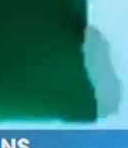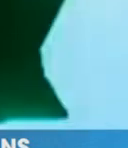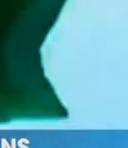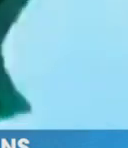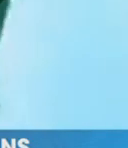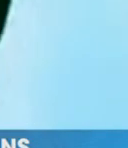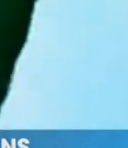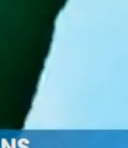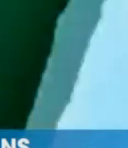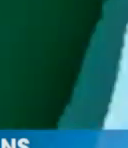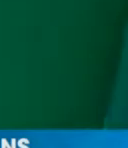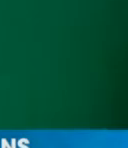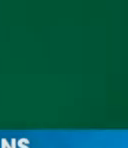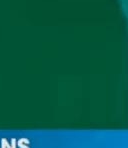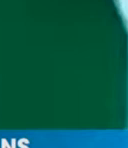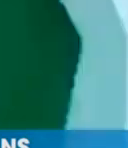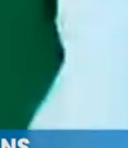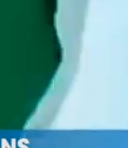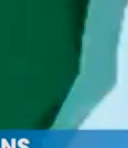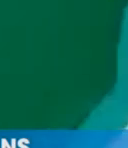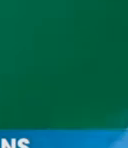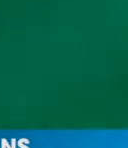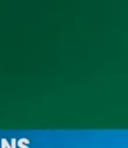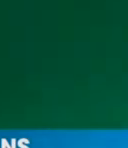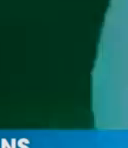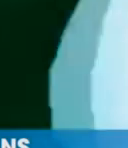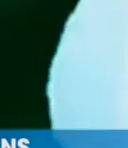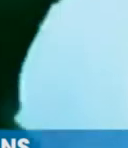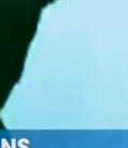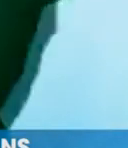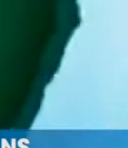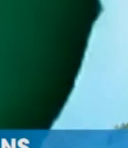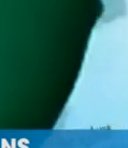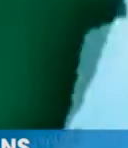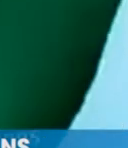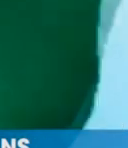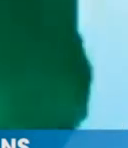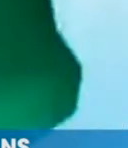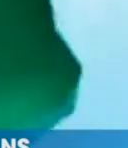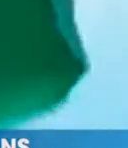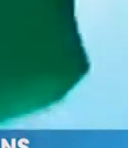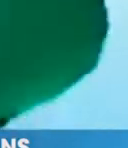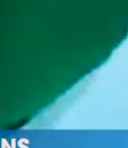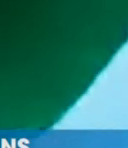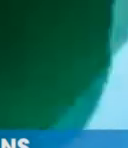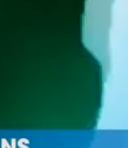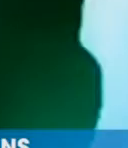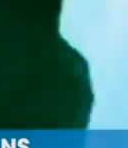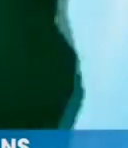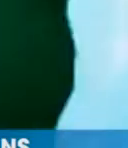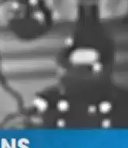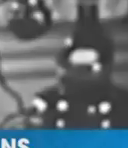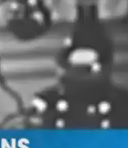ces paroles sont pleines des valeurs de paix d'hospitalité d'union et travail nostalgie espoirs de la nouvelle génération